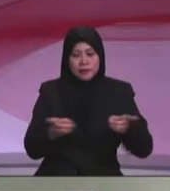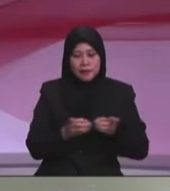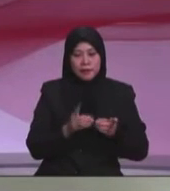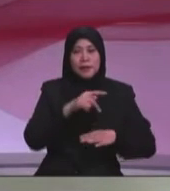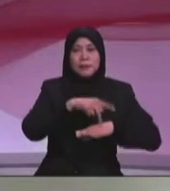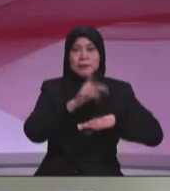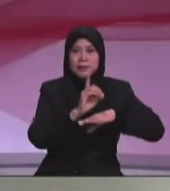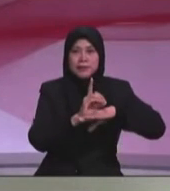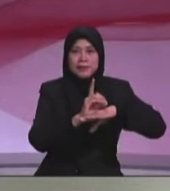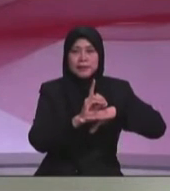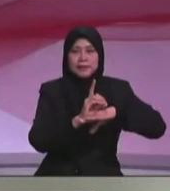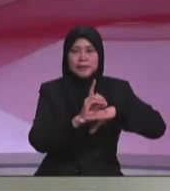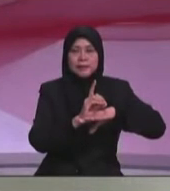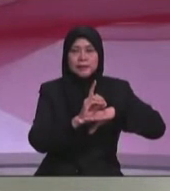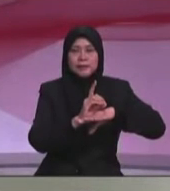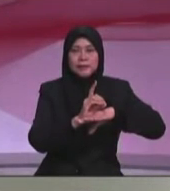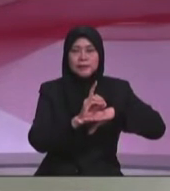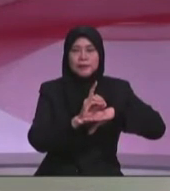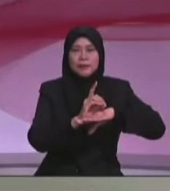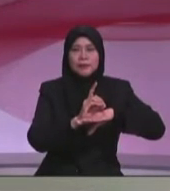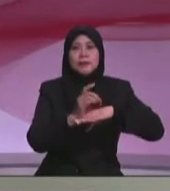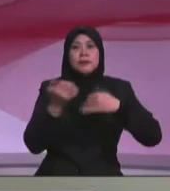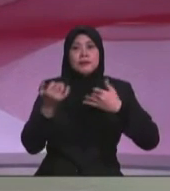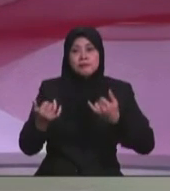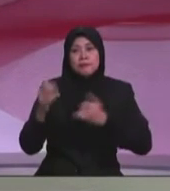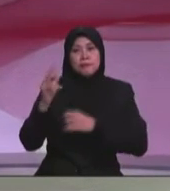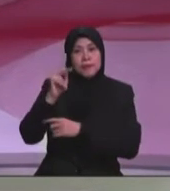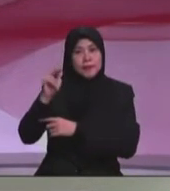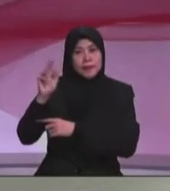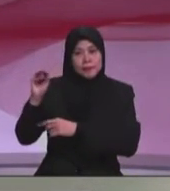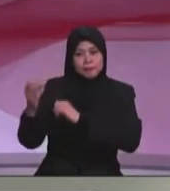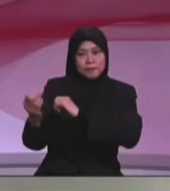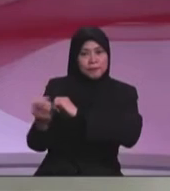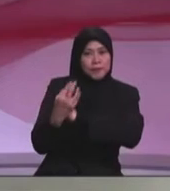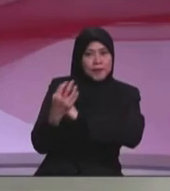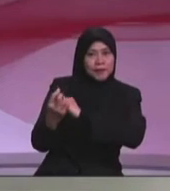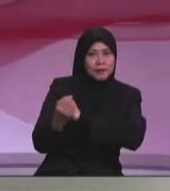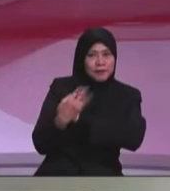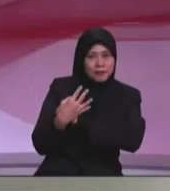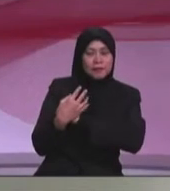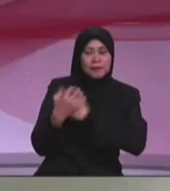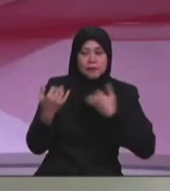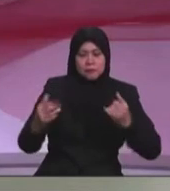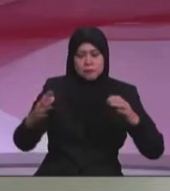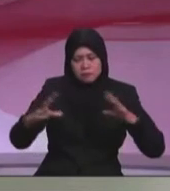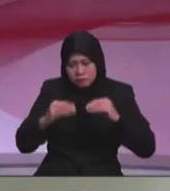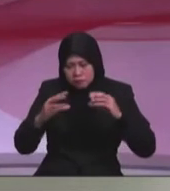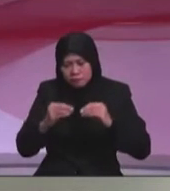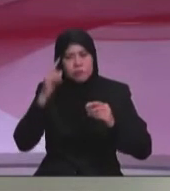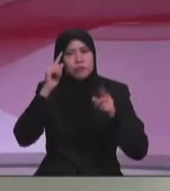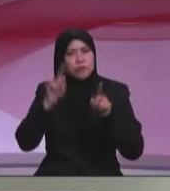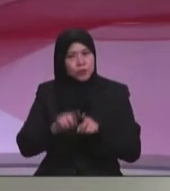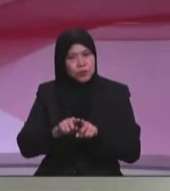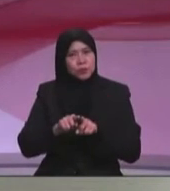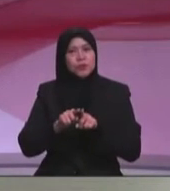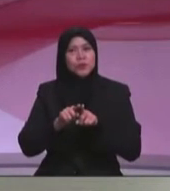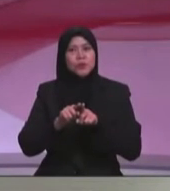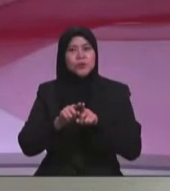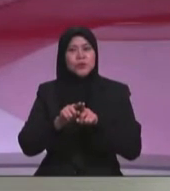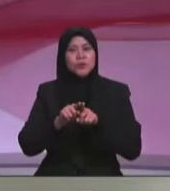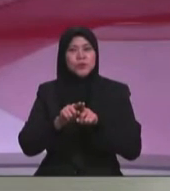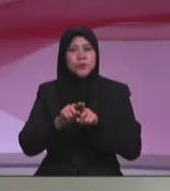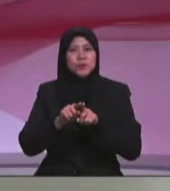Port Dickson. Oleh itu, atas nasihat KKM, maka sidang khas bersetuju